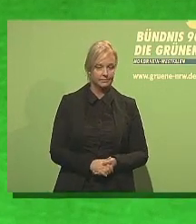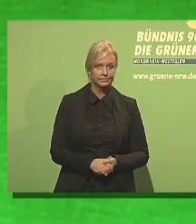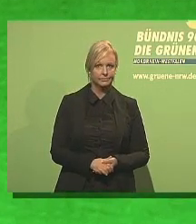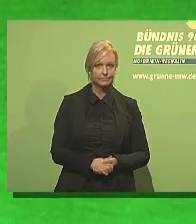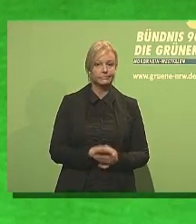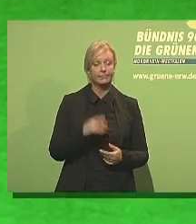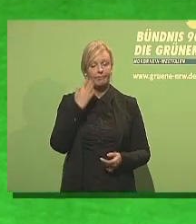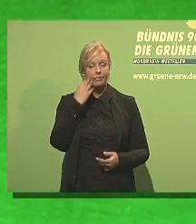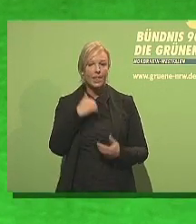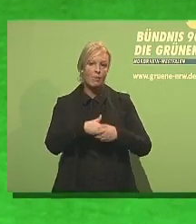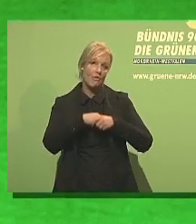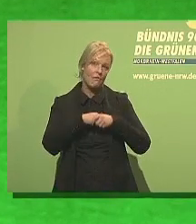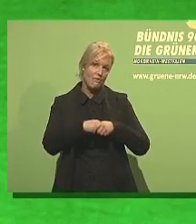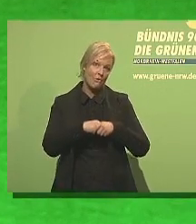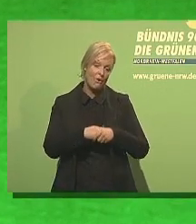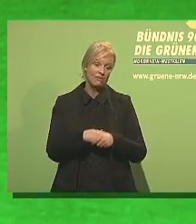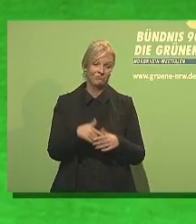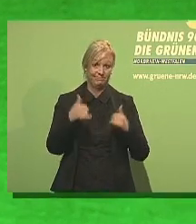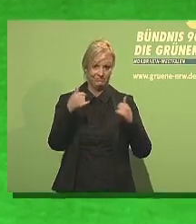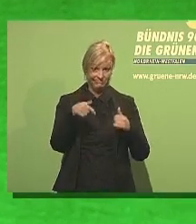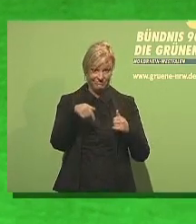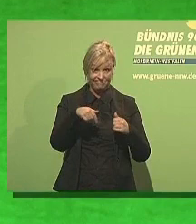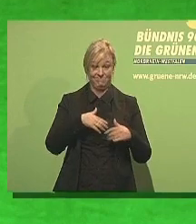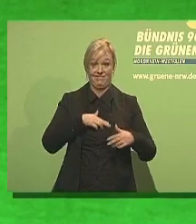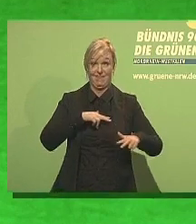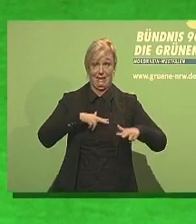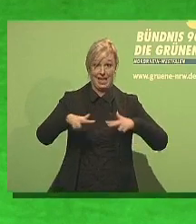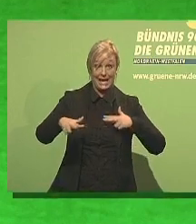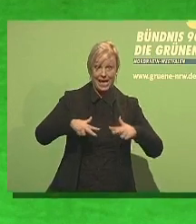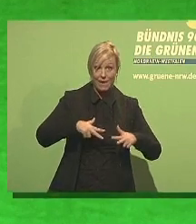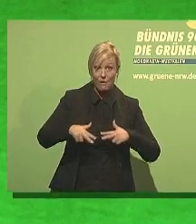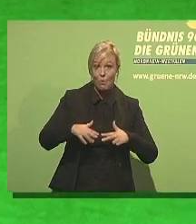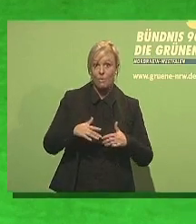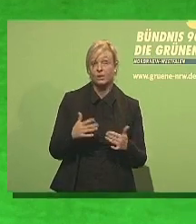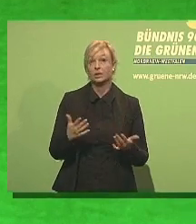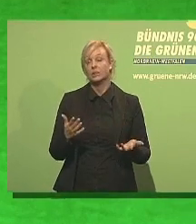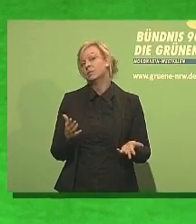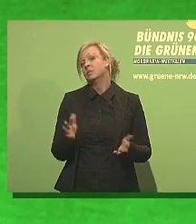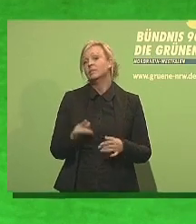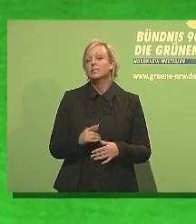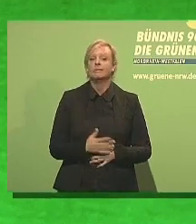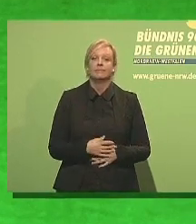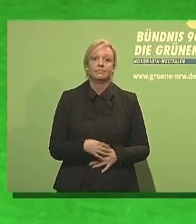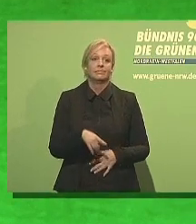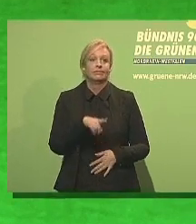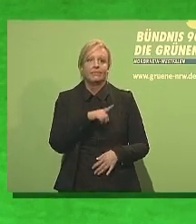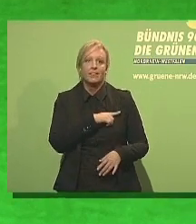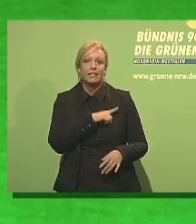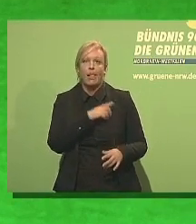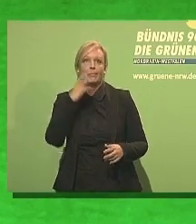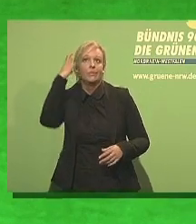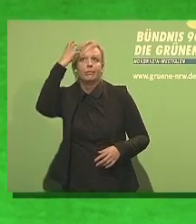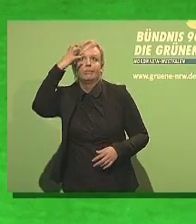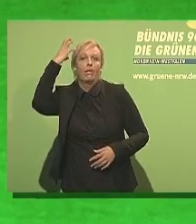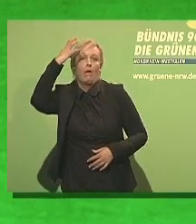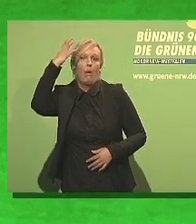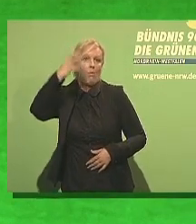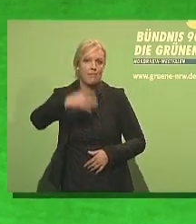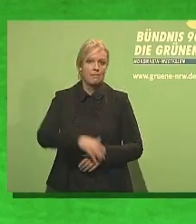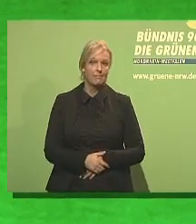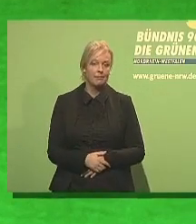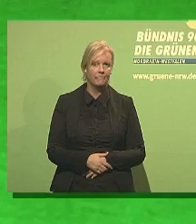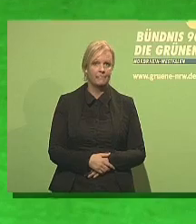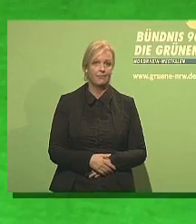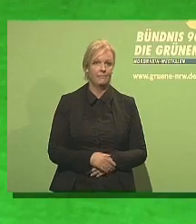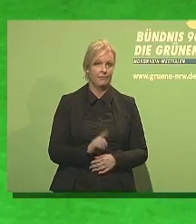Liebe Freundinnen und Freunde, diese Regierung hat sich längst in eine selbstgebastelte Wirklichkeit geflüchtet. Allein die Erwähnung